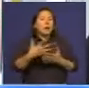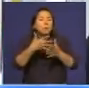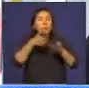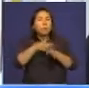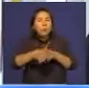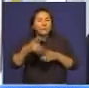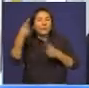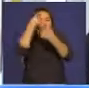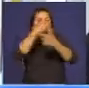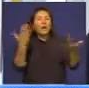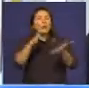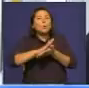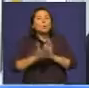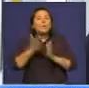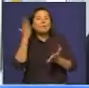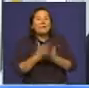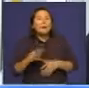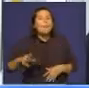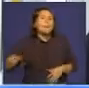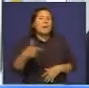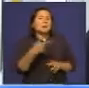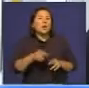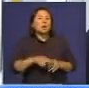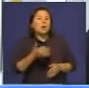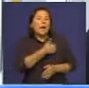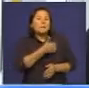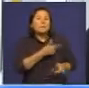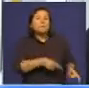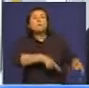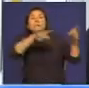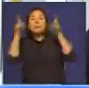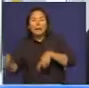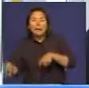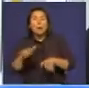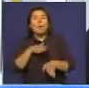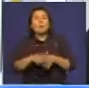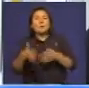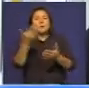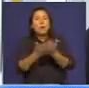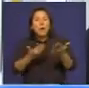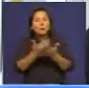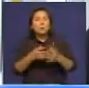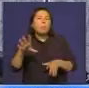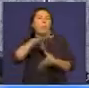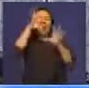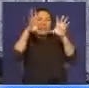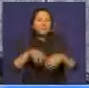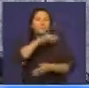том, какие тут созданы условия. Всех мангистауцев, которые пожелают переехать, мы полностью проконсультируем по всем